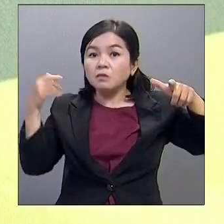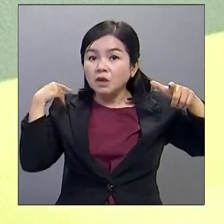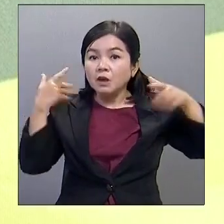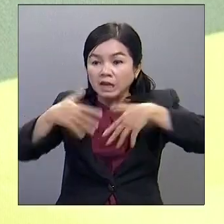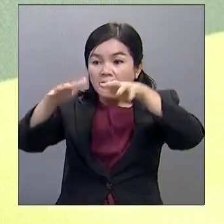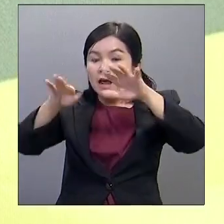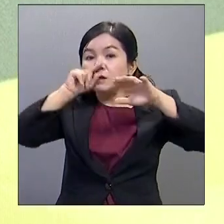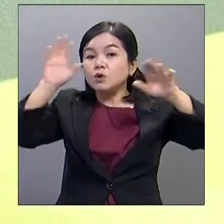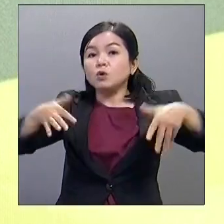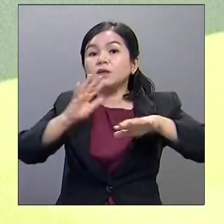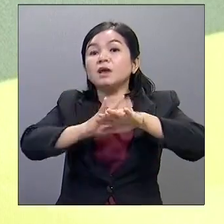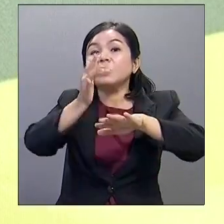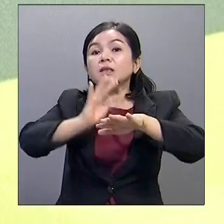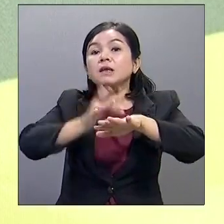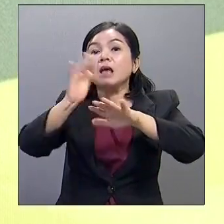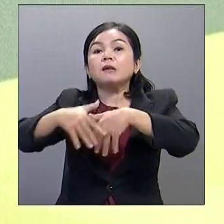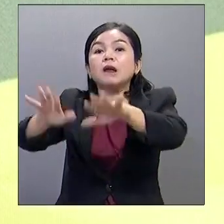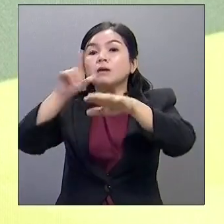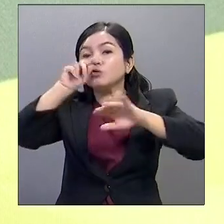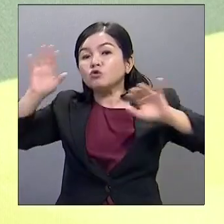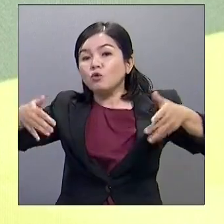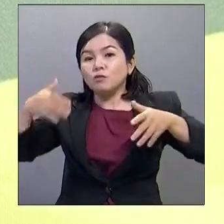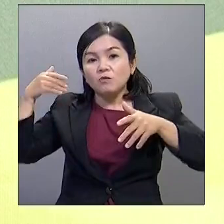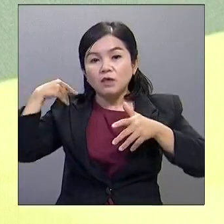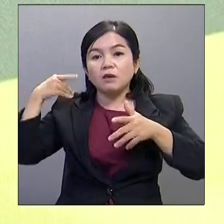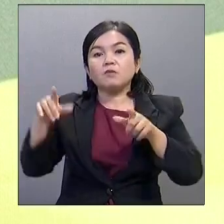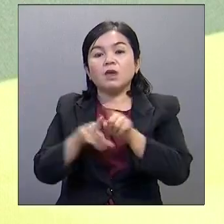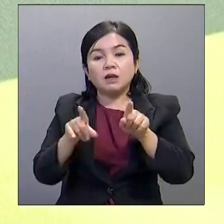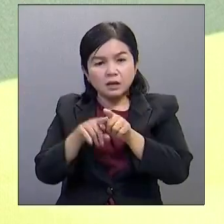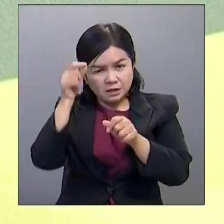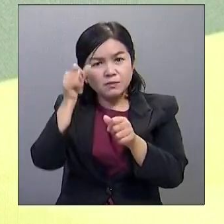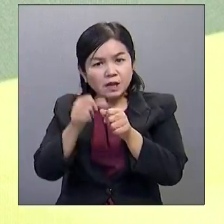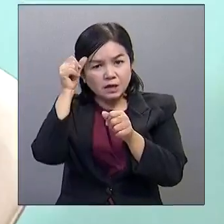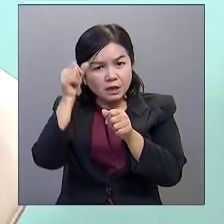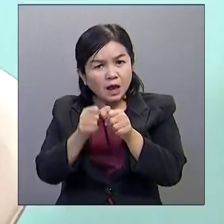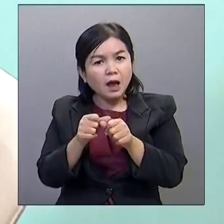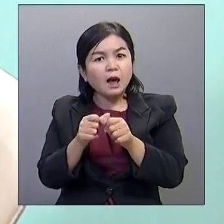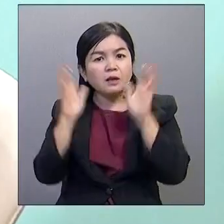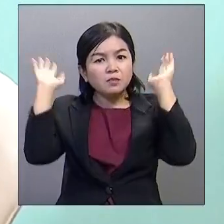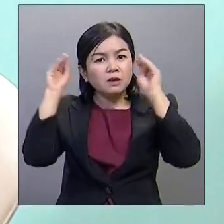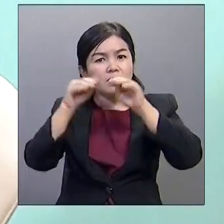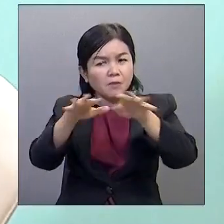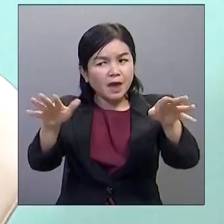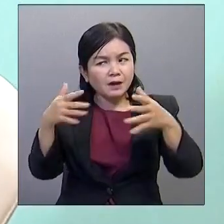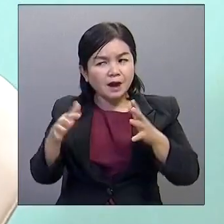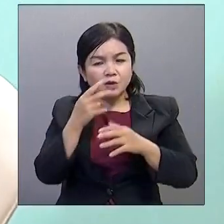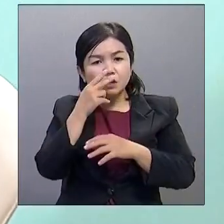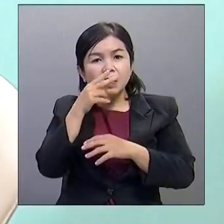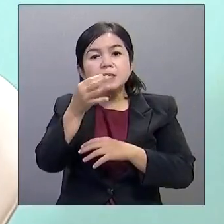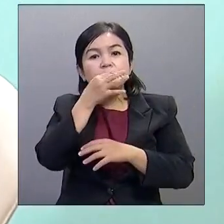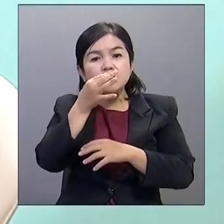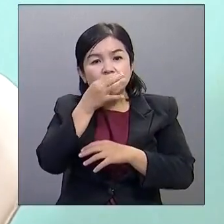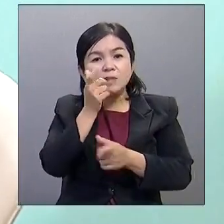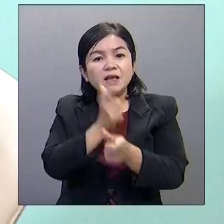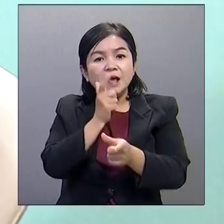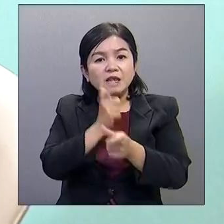ก็คือเป็นระบบนิเวศเหมือนเป็นผู้ล่าห่วงโซ่อาหารก็ให้เหยี่ยวบินไปเหยี่ยว ได้นะเราเคยนำเสนอวันใหม่วันที่เราเคยนำเสนออาชีพนี้คุณ